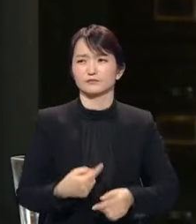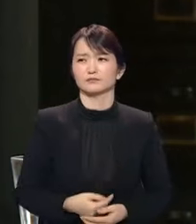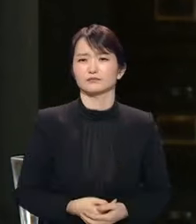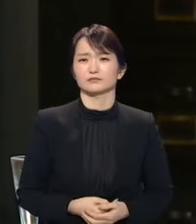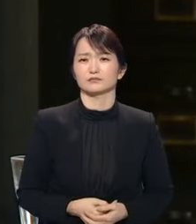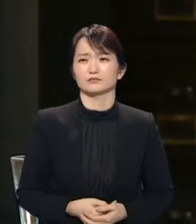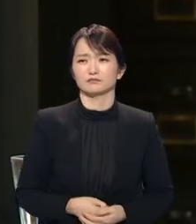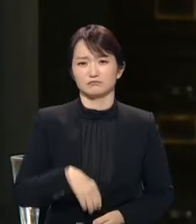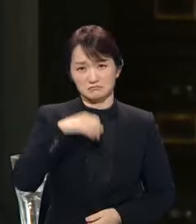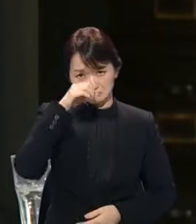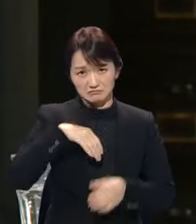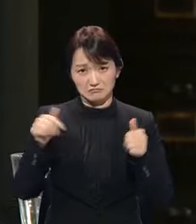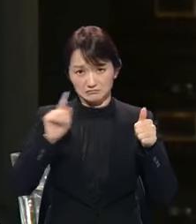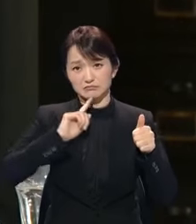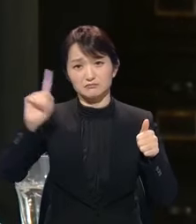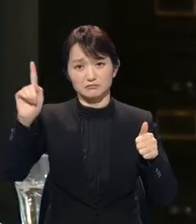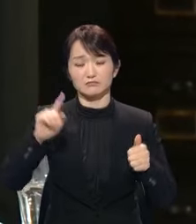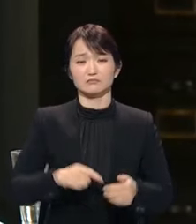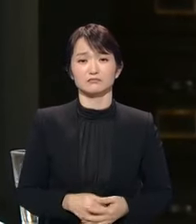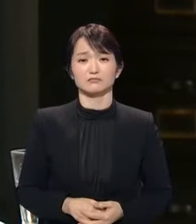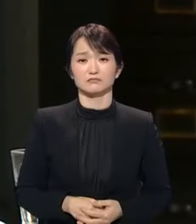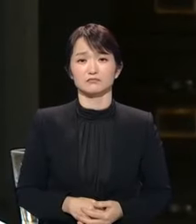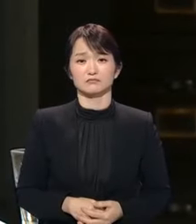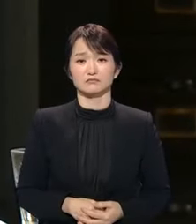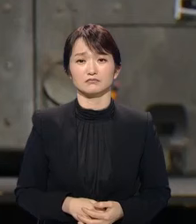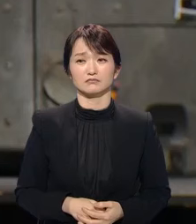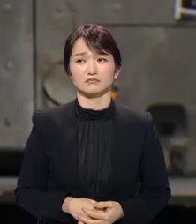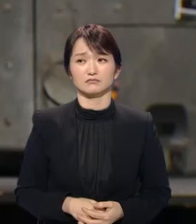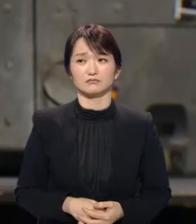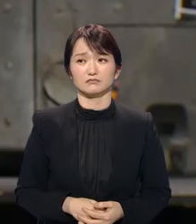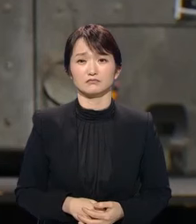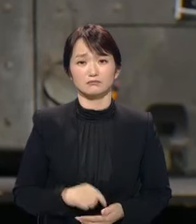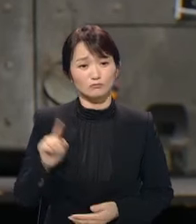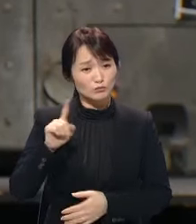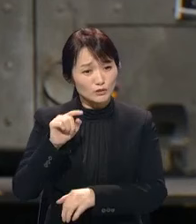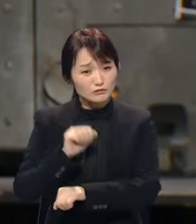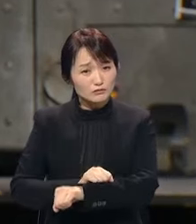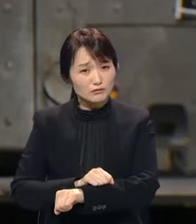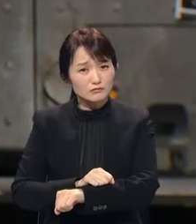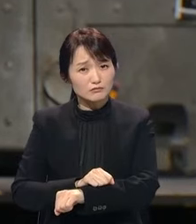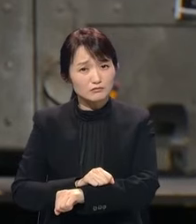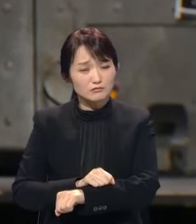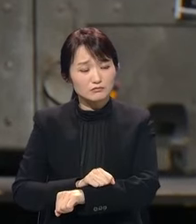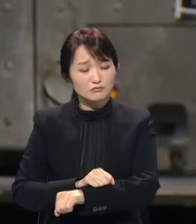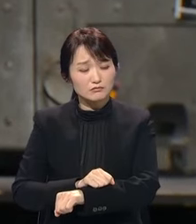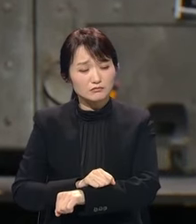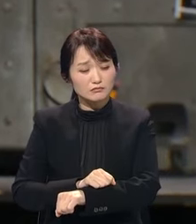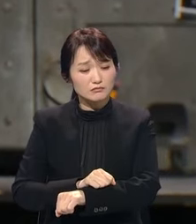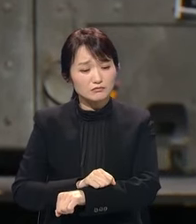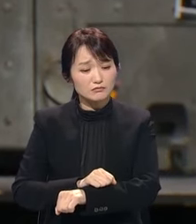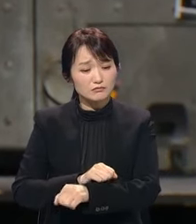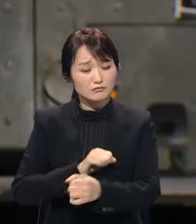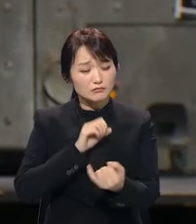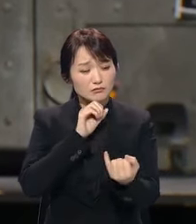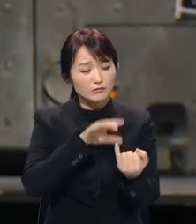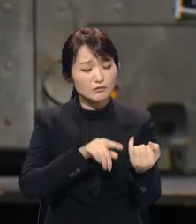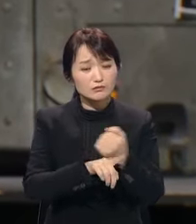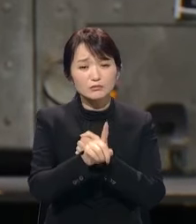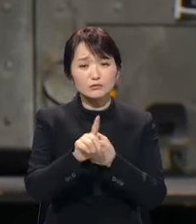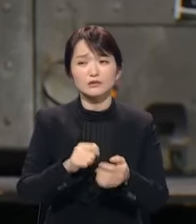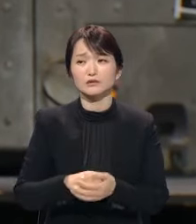그냥 소송하랍니다. 아니 도대체 뭐가 그렇게 잘했다라고 이렇게 신소를 치는 걸까요? 지금 사실은 상황이